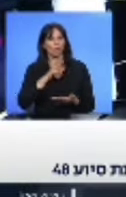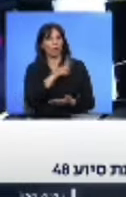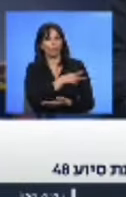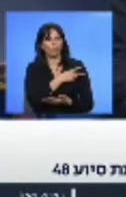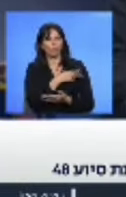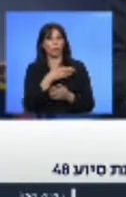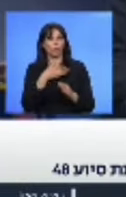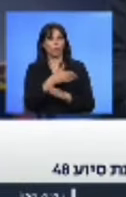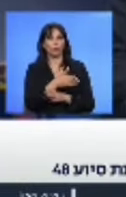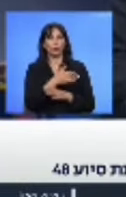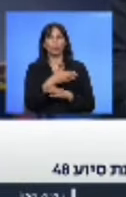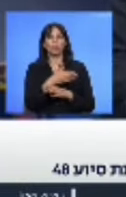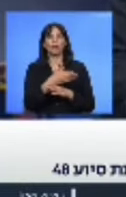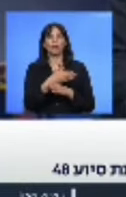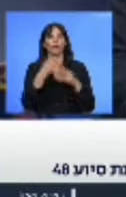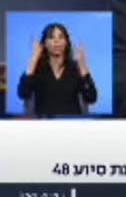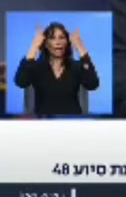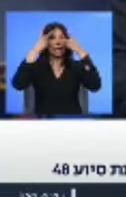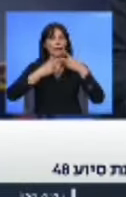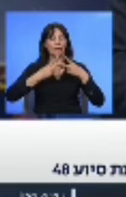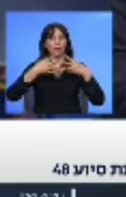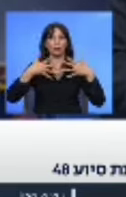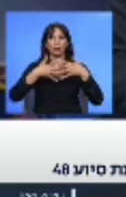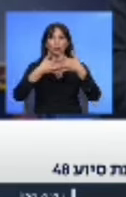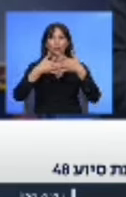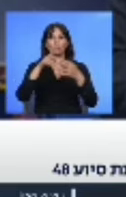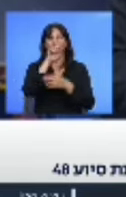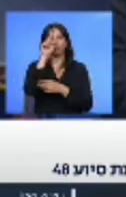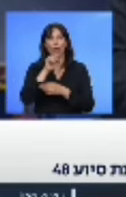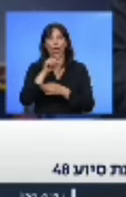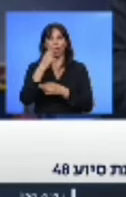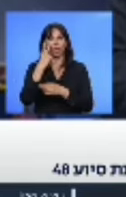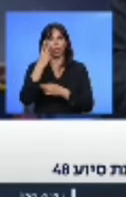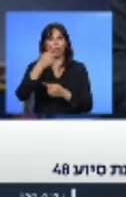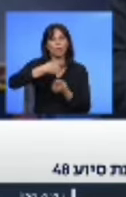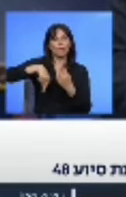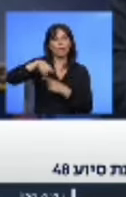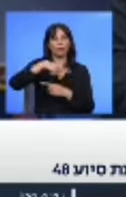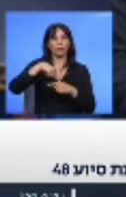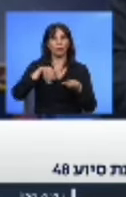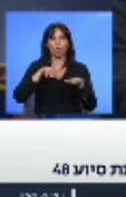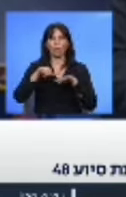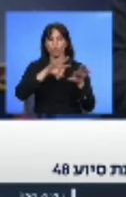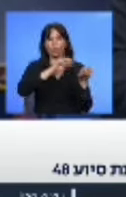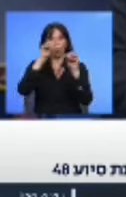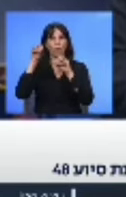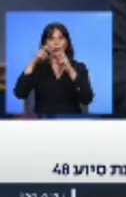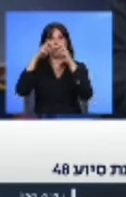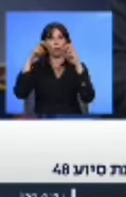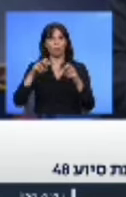שחתמו, אולי תראו סיבוב כספים ממשלה שמגיעים לעמותות. לא יודעת, אני לא יודעת, אני לא...